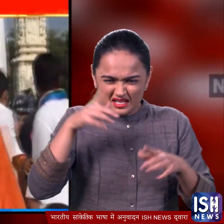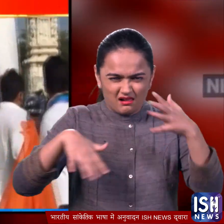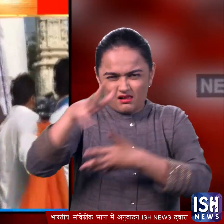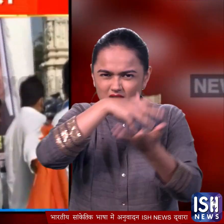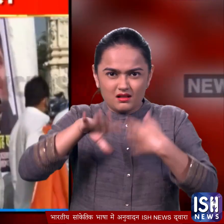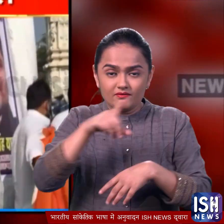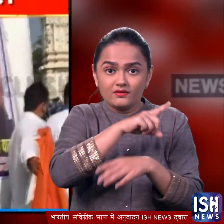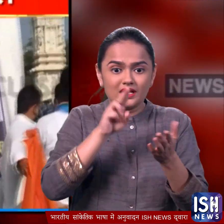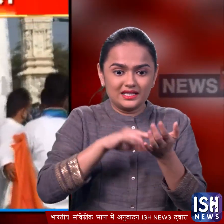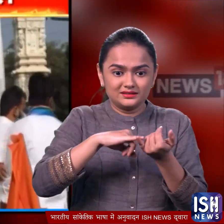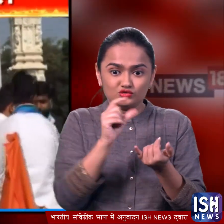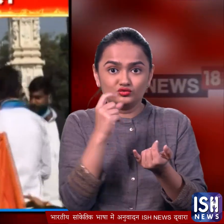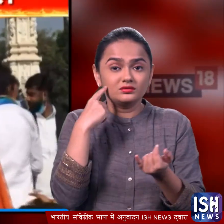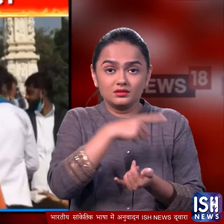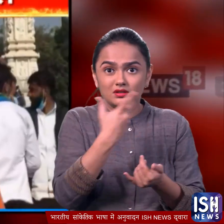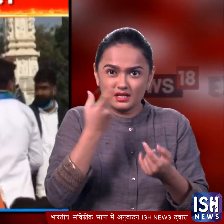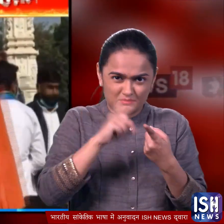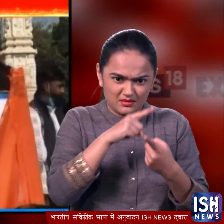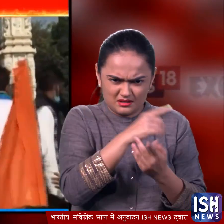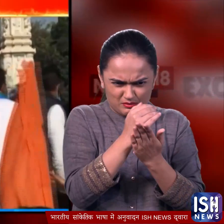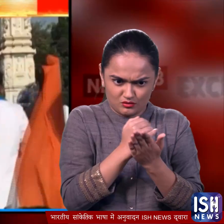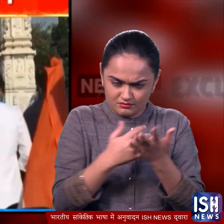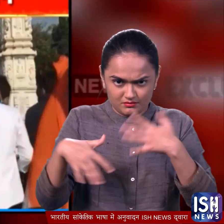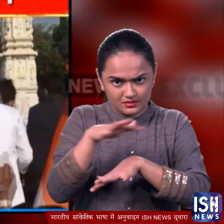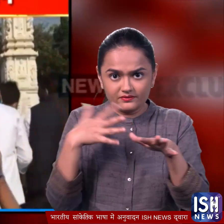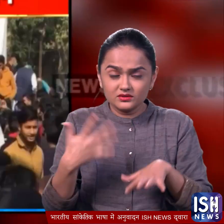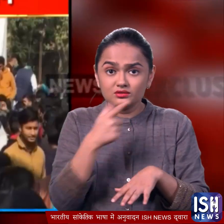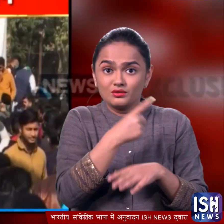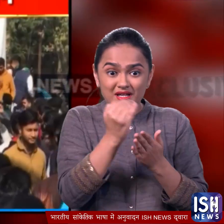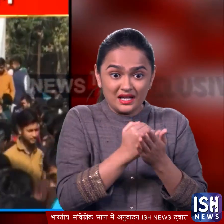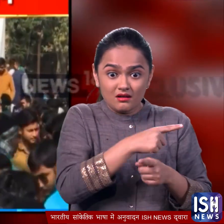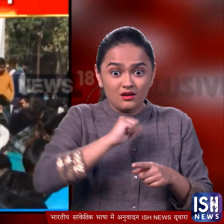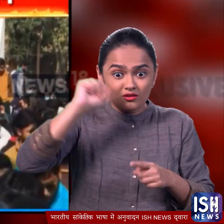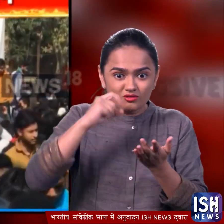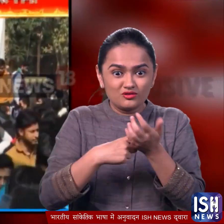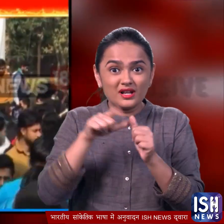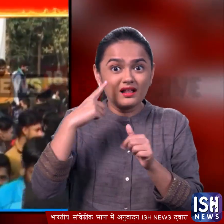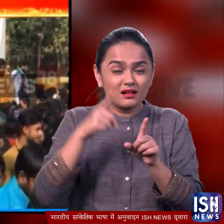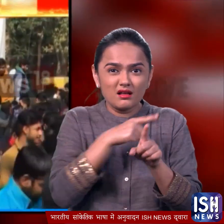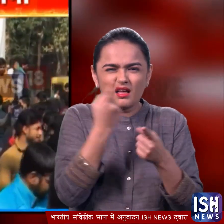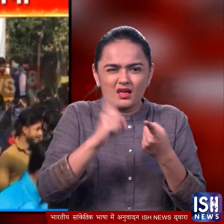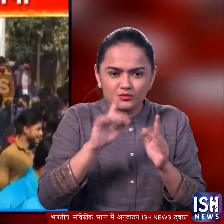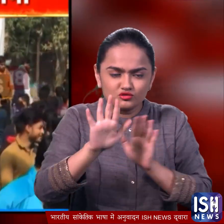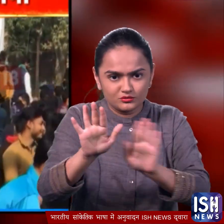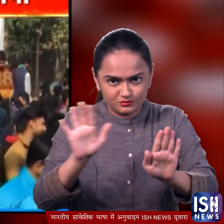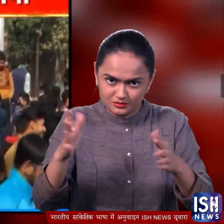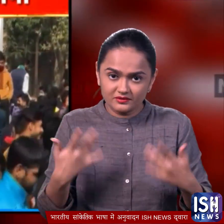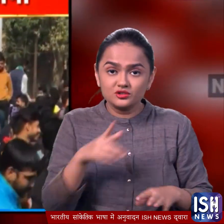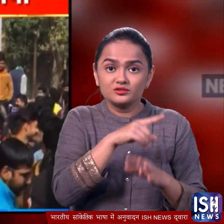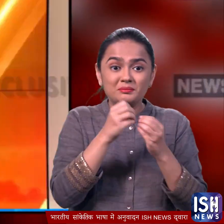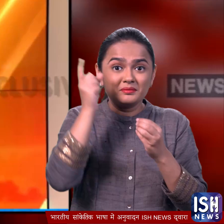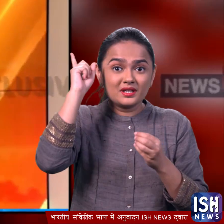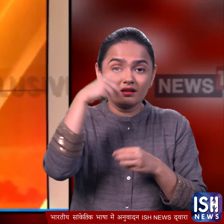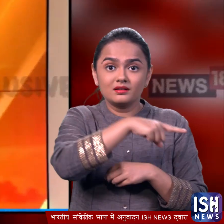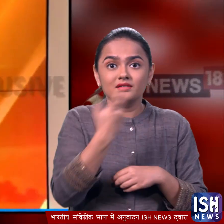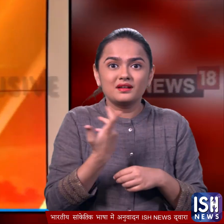जाएगा। इस हंगामे से पहले एनएसयूआई कार्यकर्ताओं ने कुलपति के खिलाफ वहां एक सभा की, जबकि इस तरह की सभा और रैलियों पर कोरोना की वजह से रोक लगी हुई